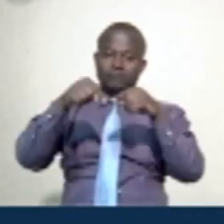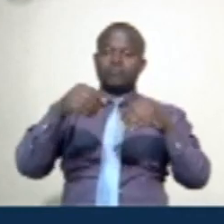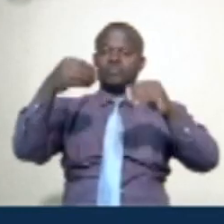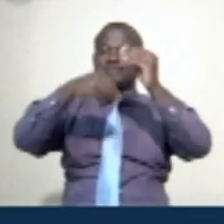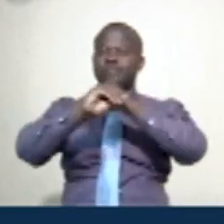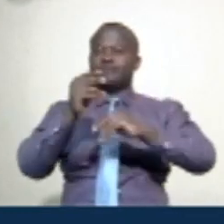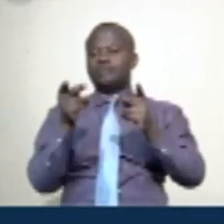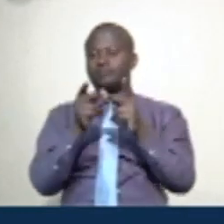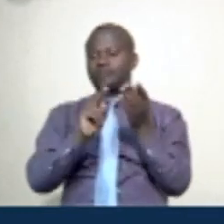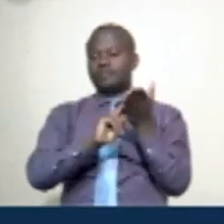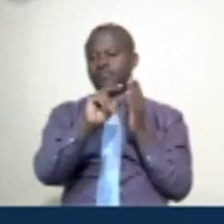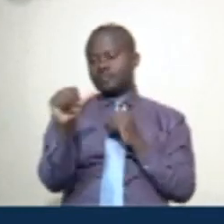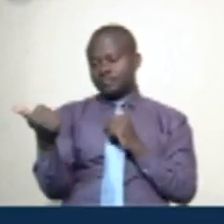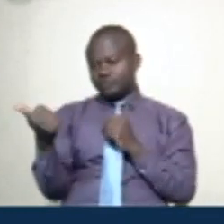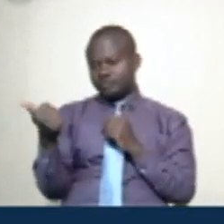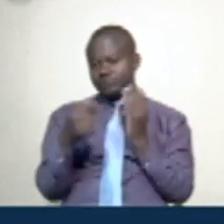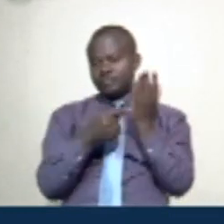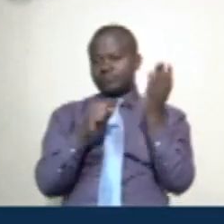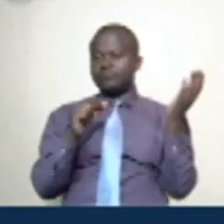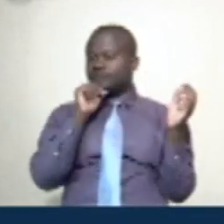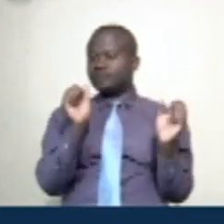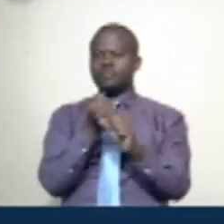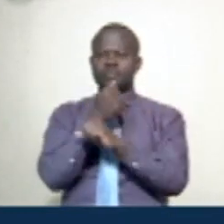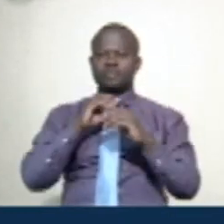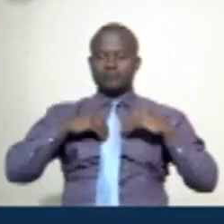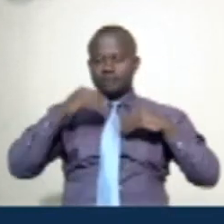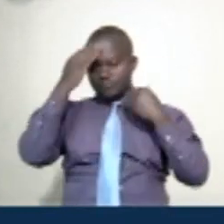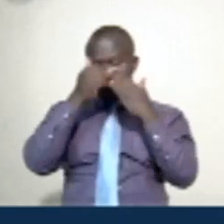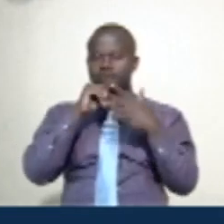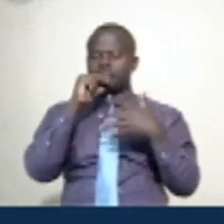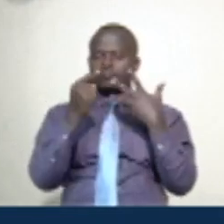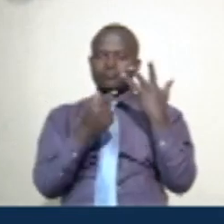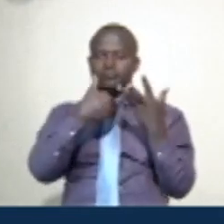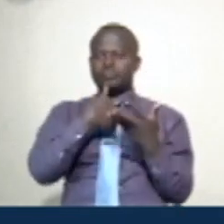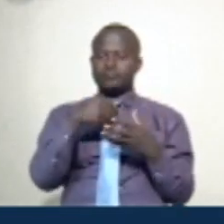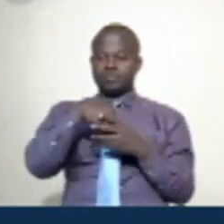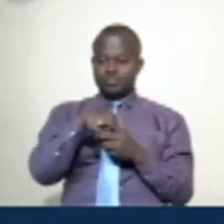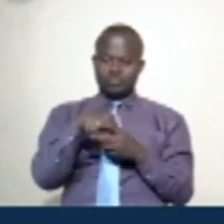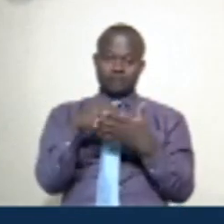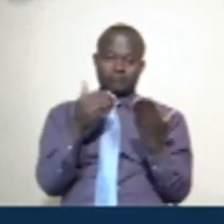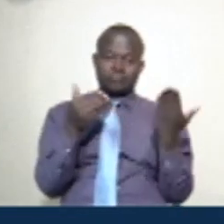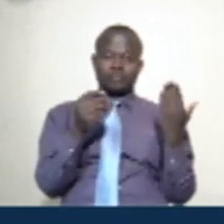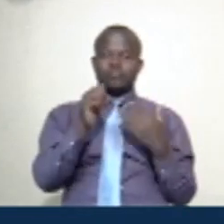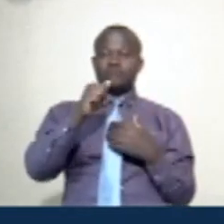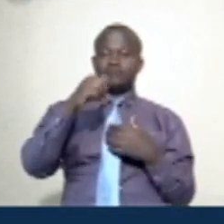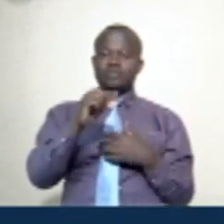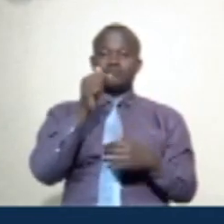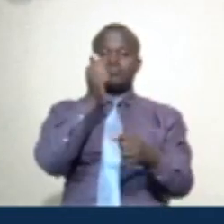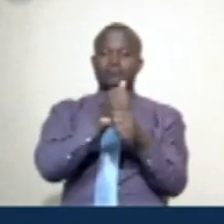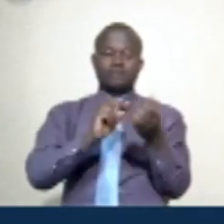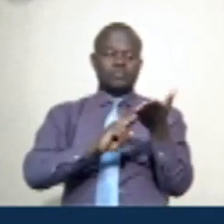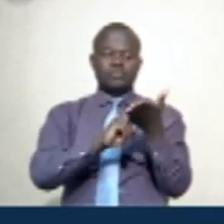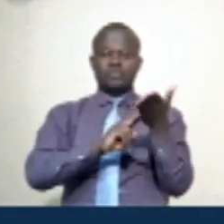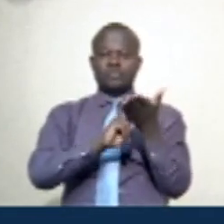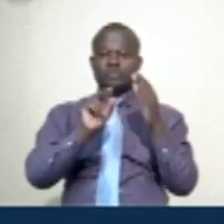akakagurisha akagakoresha ahandi technology ntizabimwemerera kuko ubu nta kintu azaba afite agendana mu ntoki tagging izagikorwa